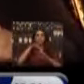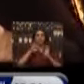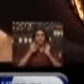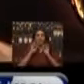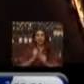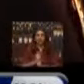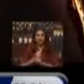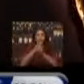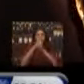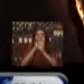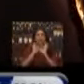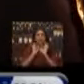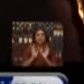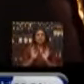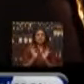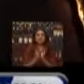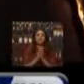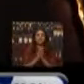تحرر.